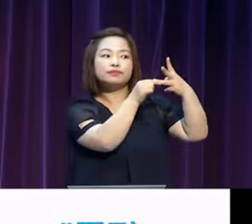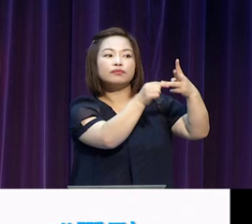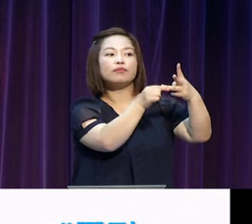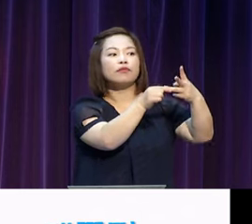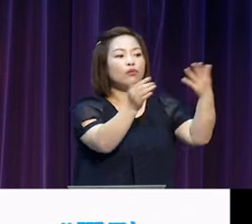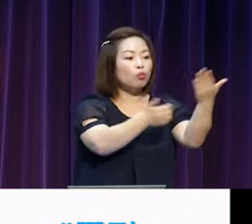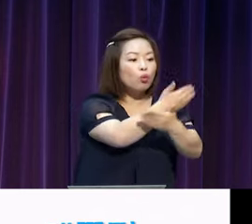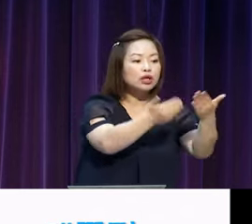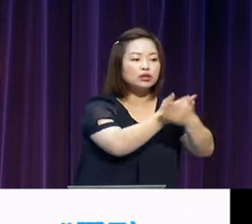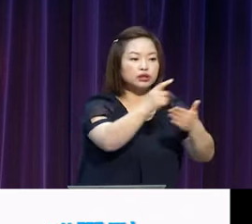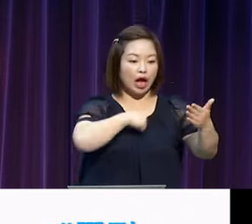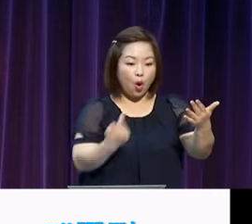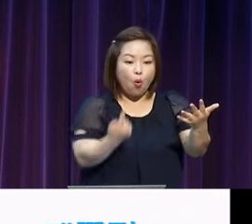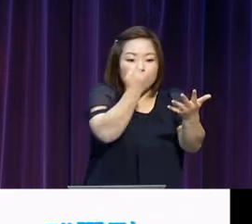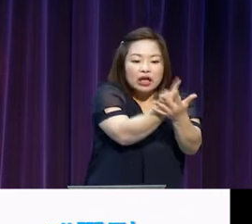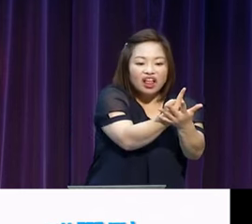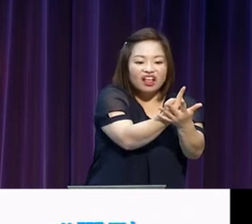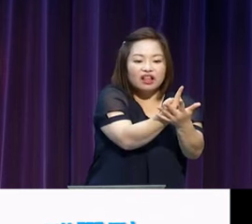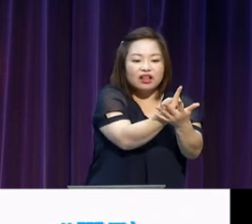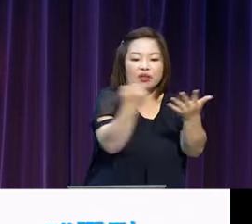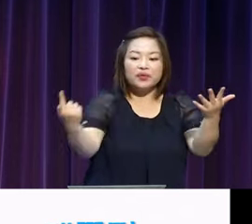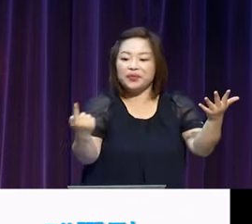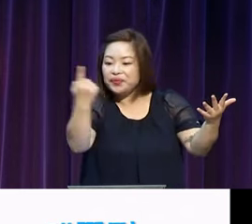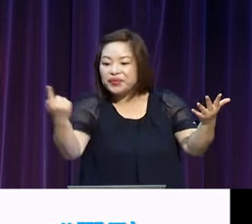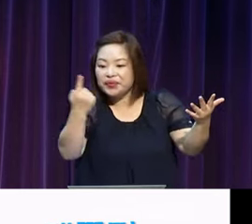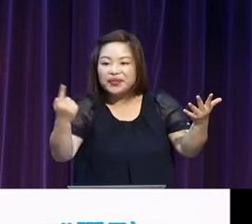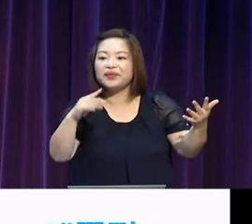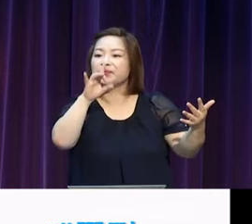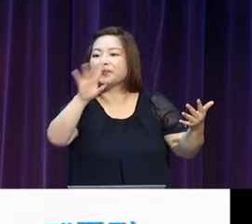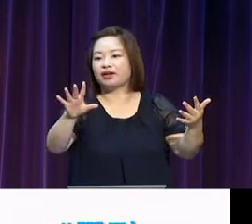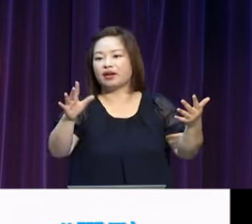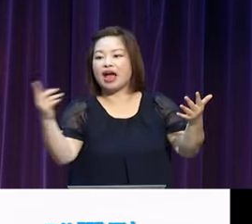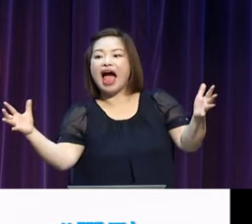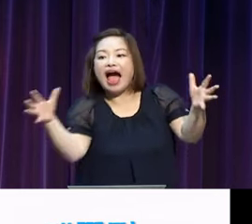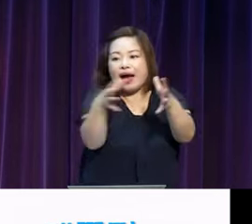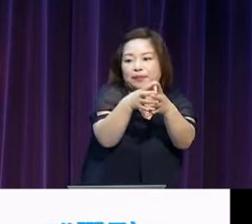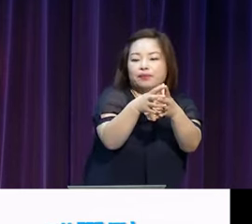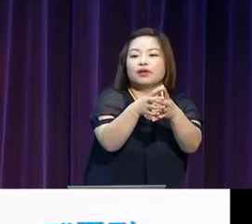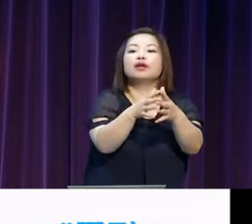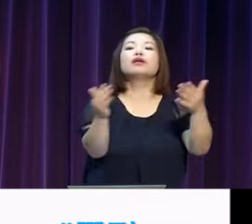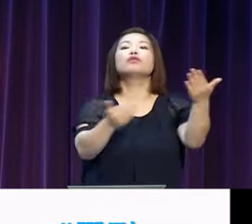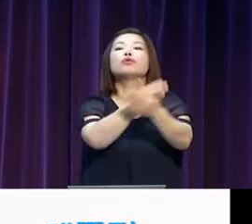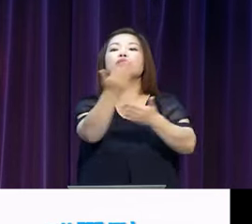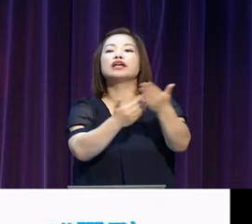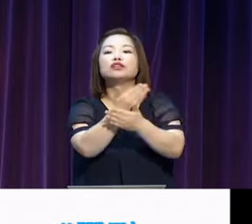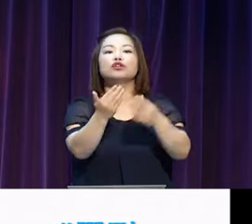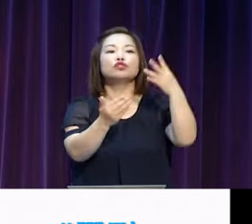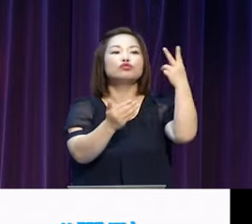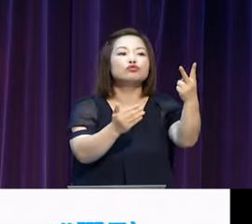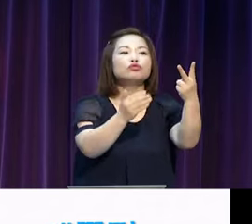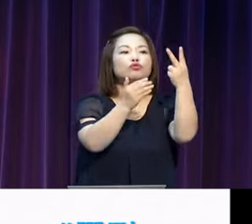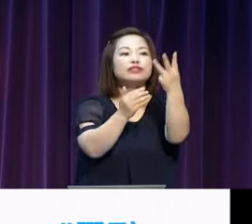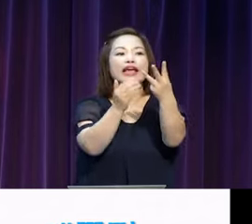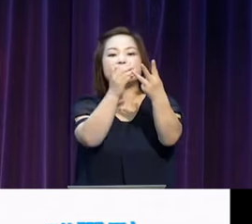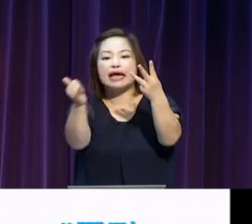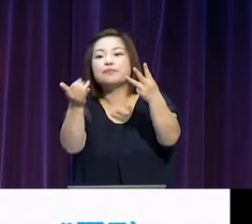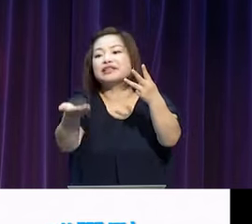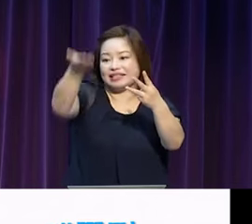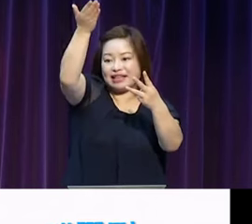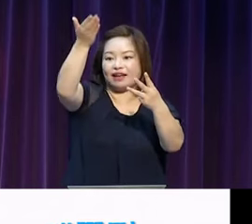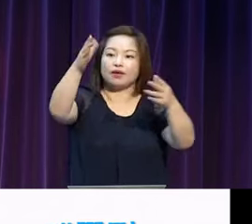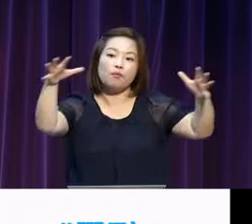못해요. 교제라고 하는 건 혼자 되는 게 아니에요. 이 교제는 두 사람 이상이